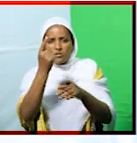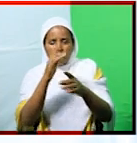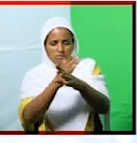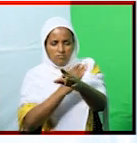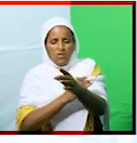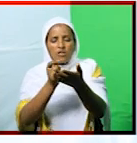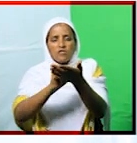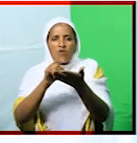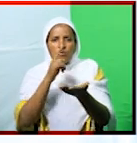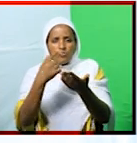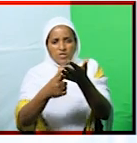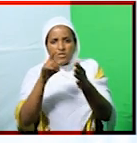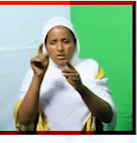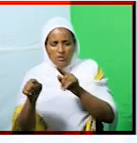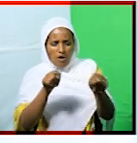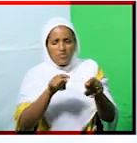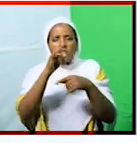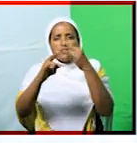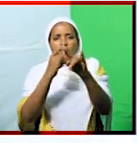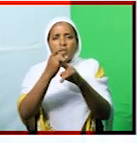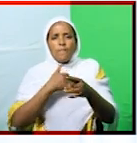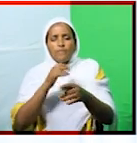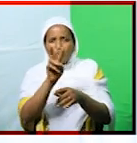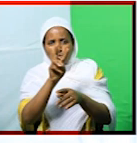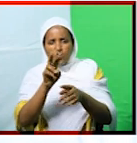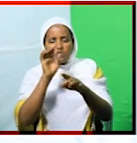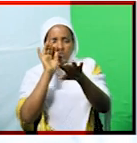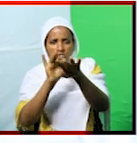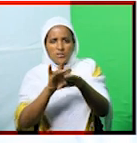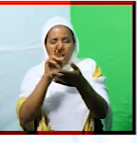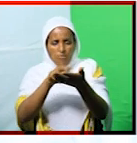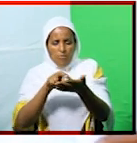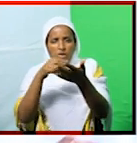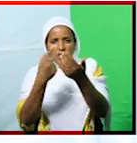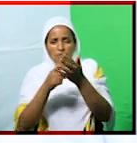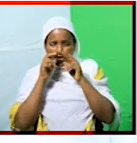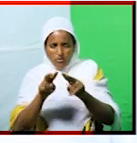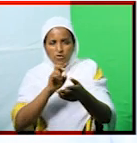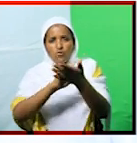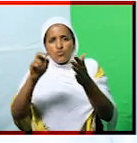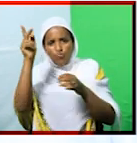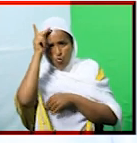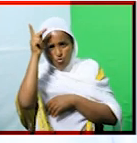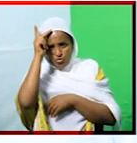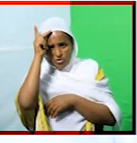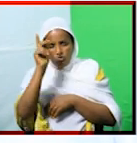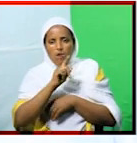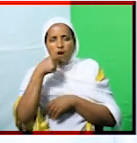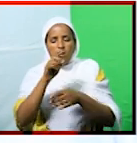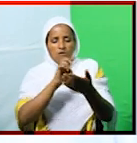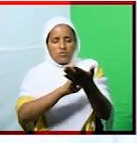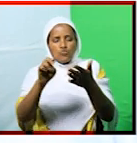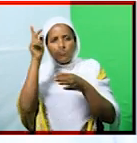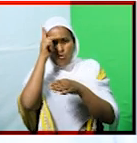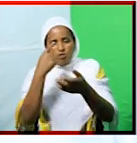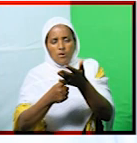ለማስተካከል የተጻፈ መልእክት ነው እና በዚያም ዘመን ነበሩ እና እንዲያውም ሁለት ጥቅሶችን ለማንበብ ያህል ይህን በተመለከተ ከቅዱስ ጳውሎስ ሐዋርያው ቅዱስ ጳውሎስ